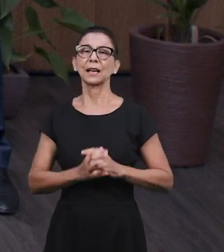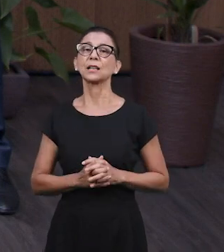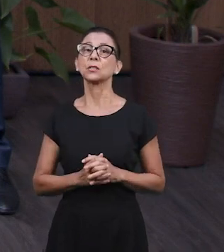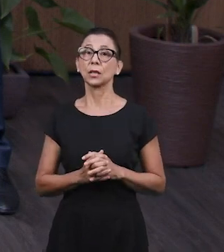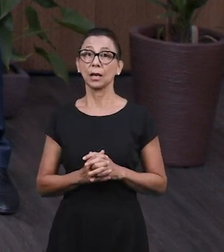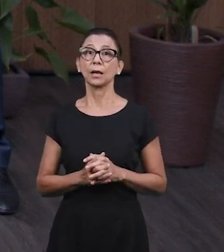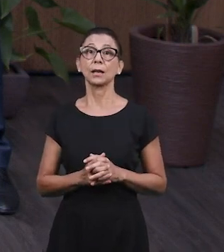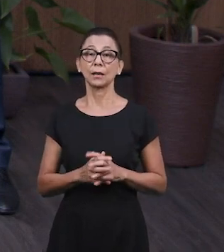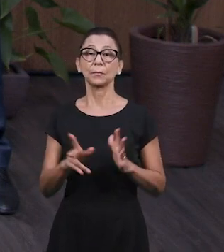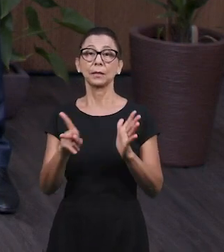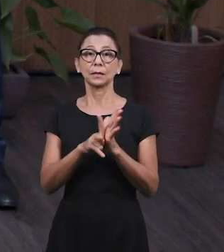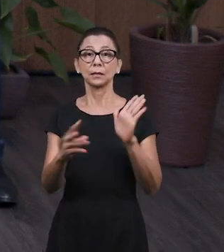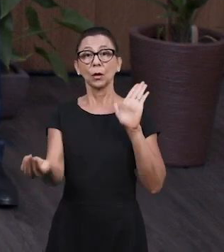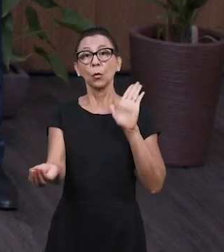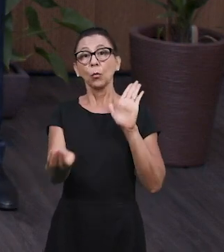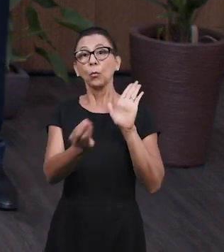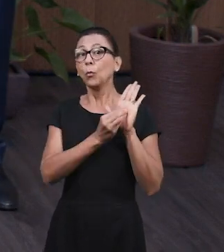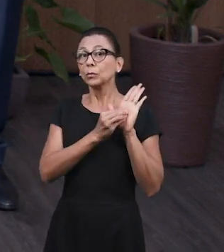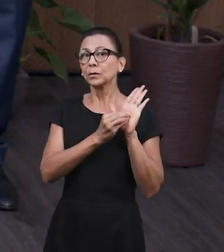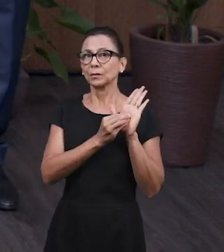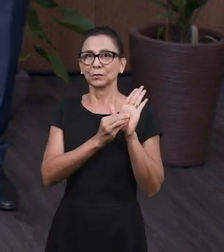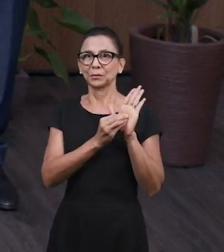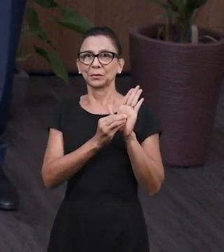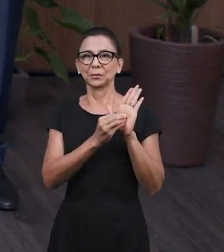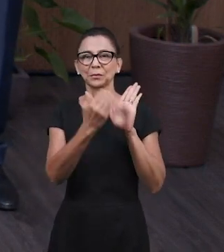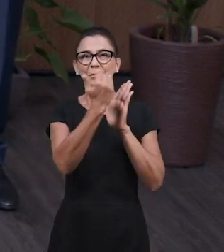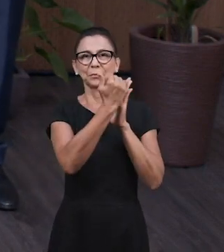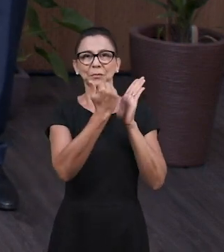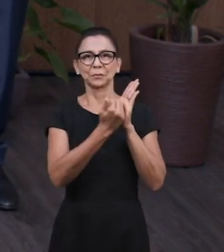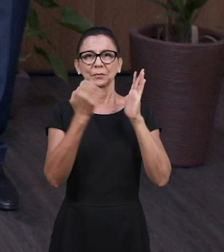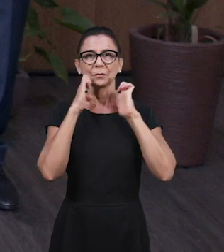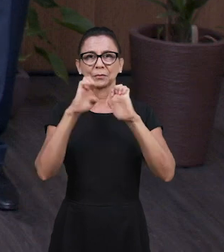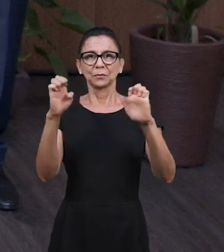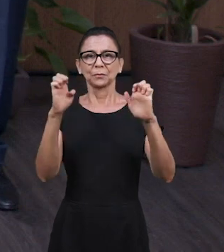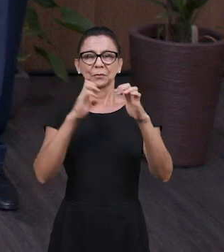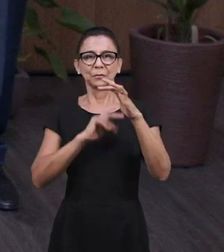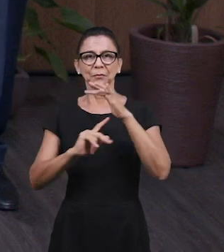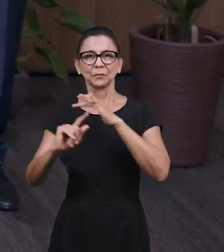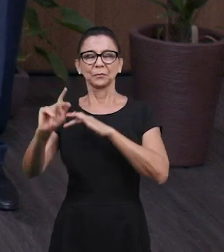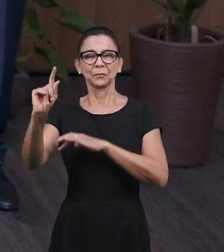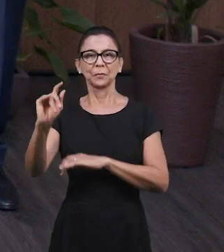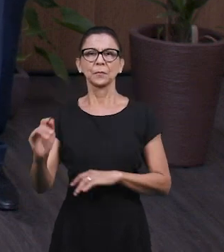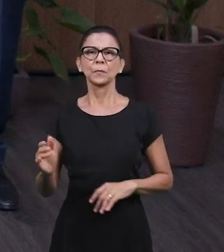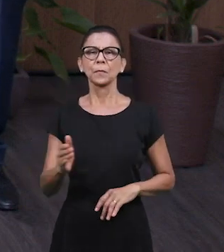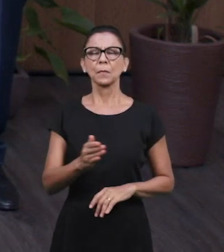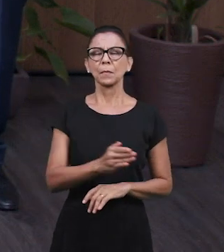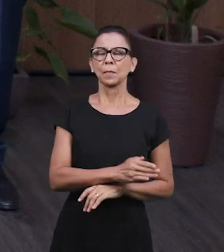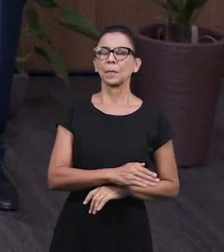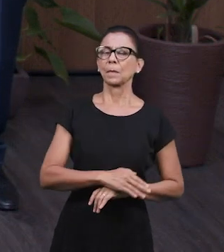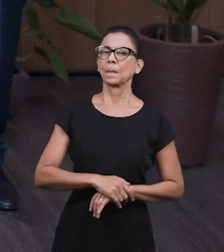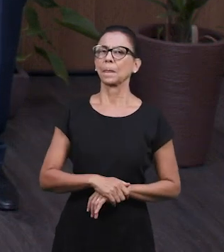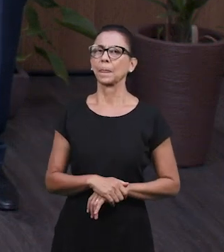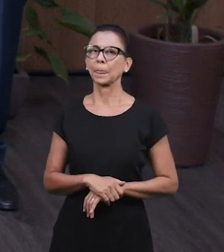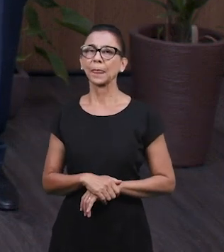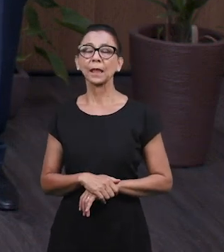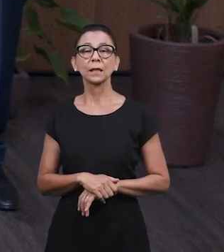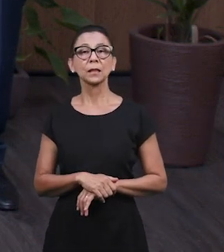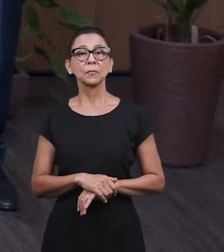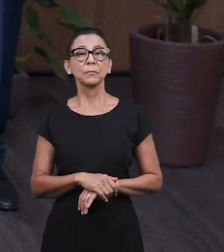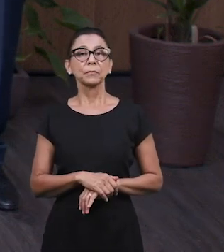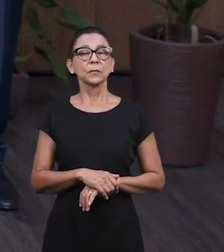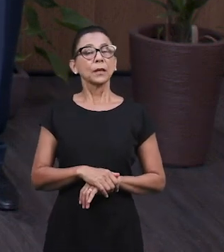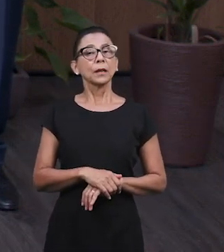partie du contenu de la programmation. Il est vrai. La rencontre du Seigneur Jésus avec Bartimée s'est